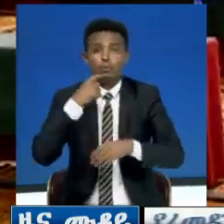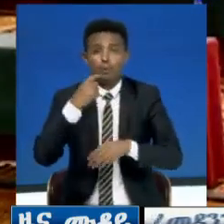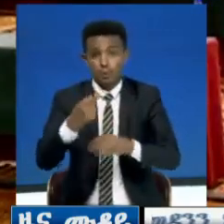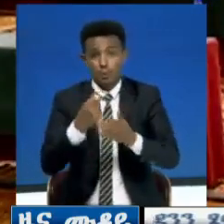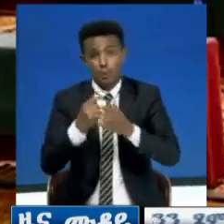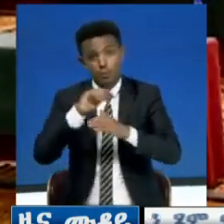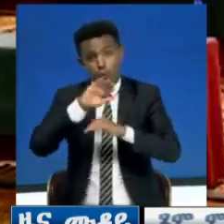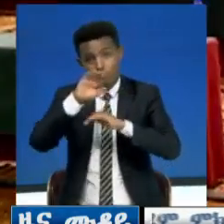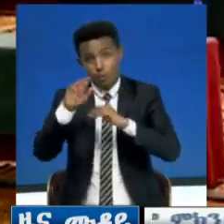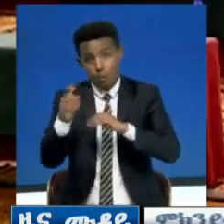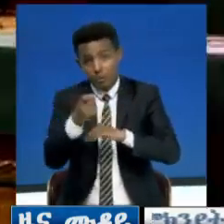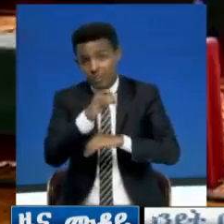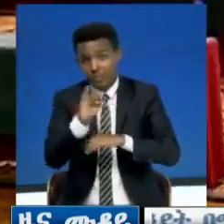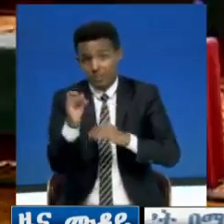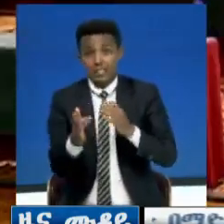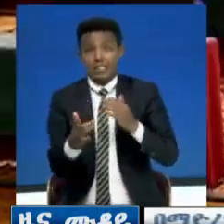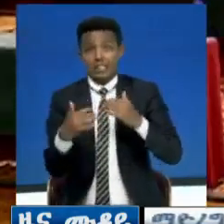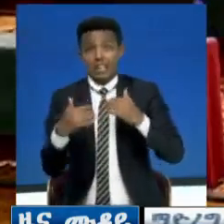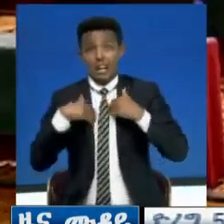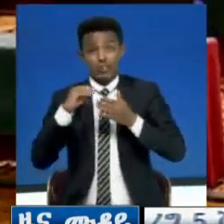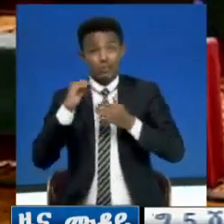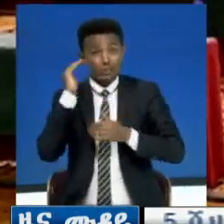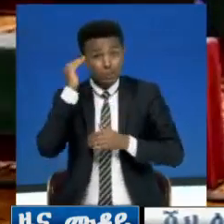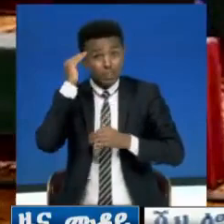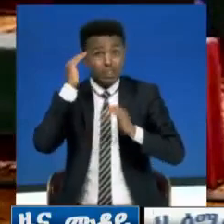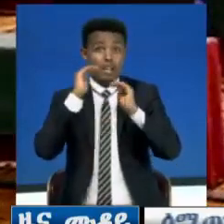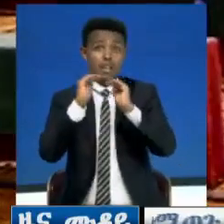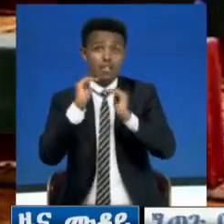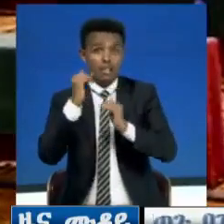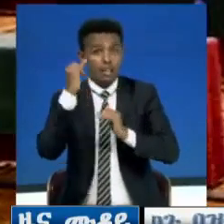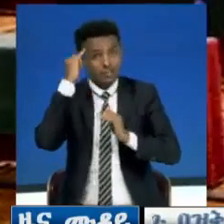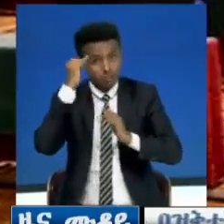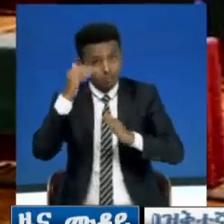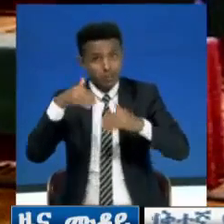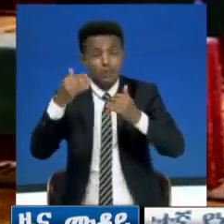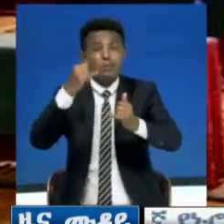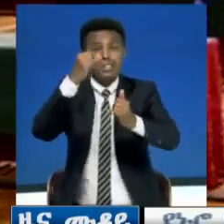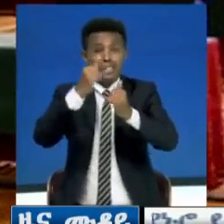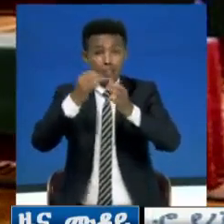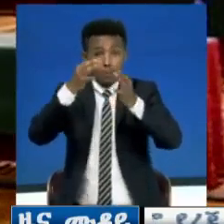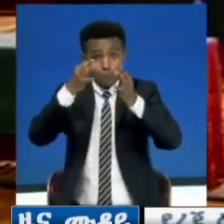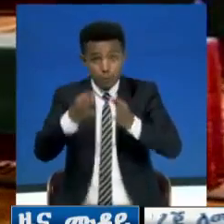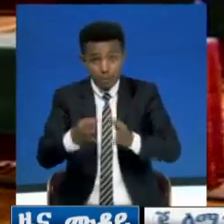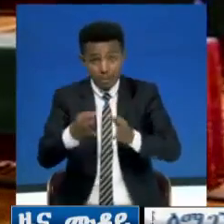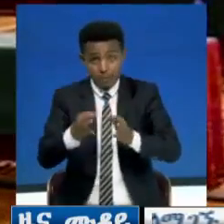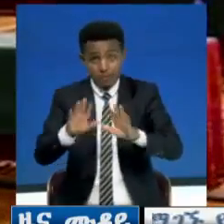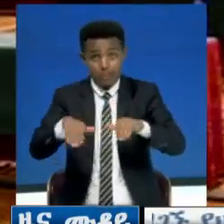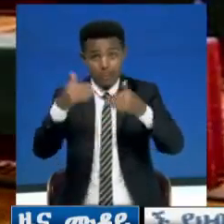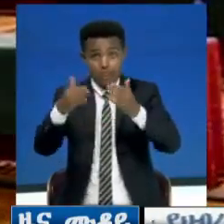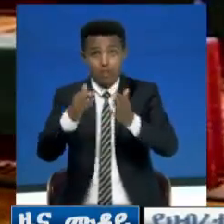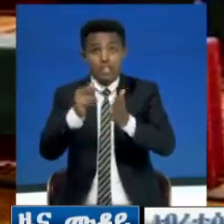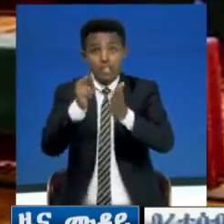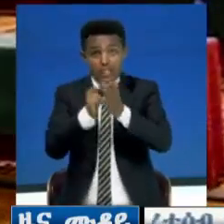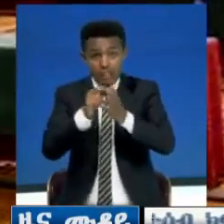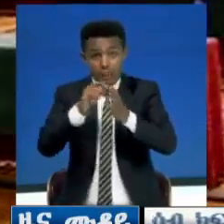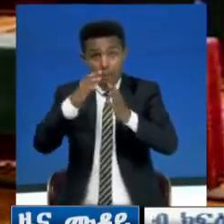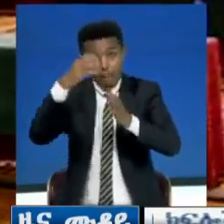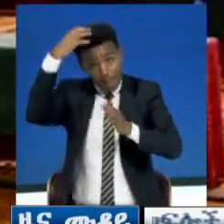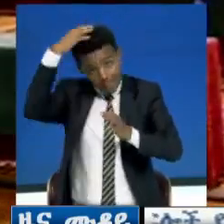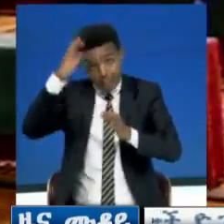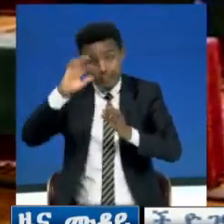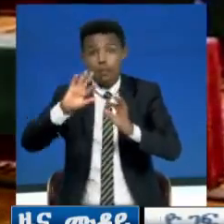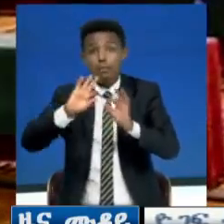ባላቸው የቴክኒክ እውቀት ልክ አስተያየት ቢሰነዝሩም የመጨረሻውን ውሳኔ የሚያሳልፈው ህገ መንግስት የመተርጎም ስልጣን የተሰጠው አካል